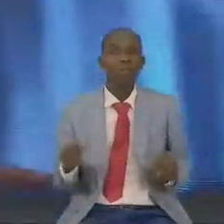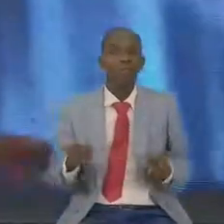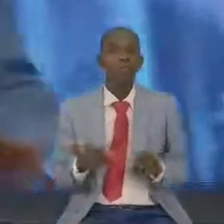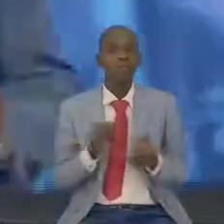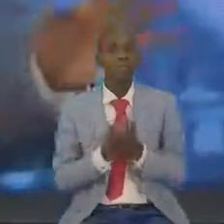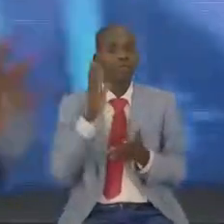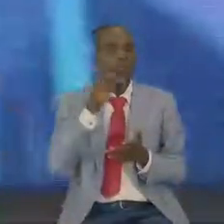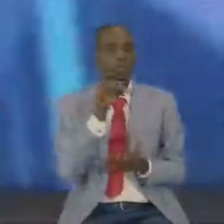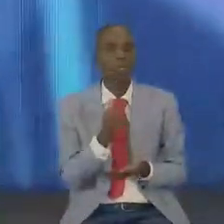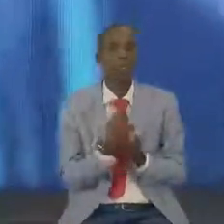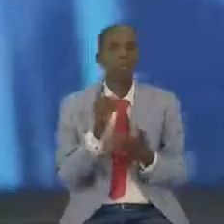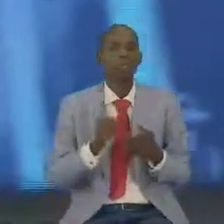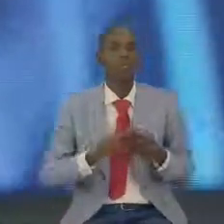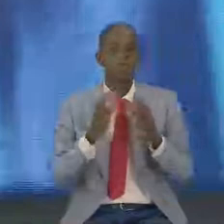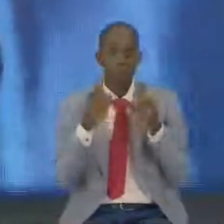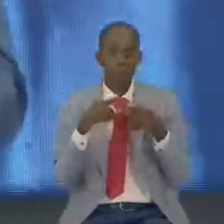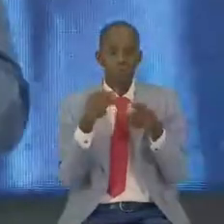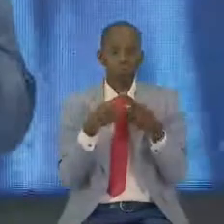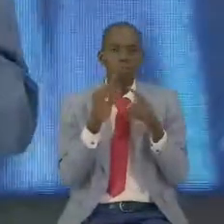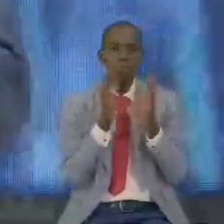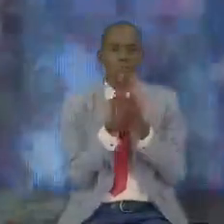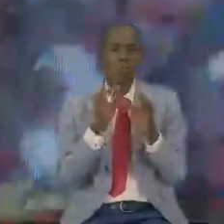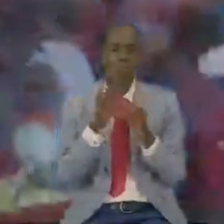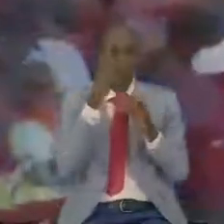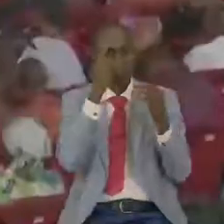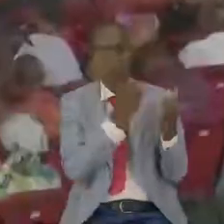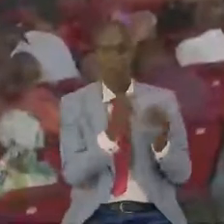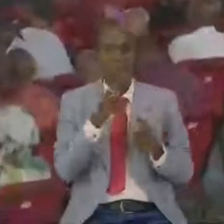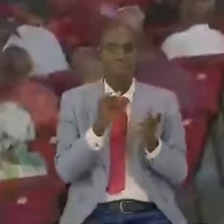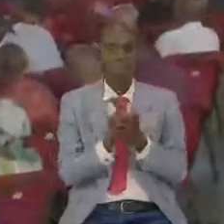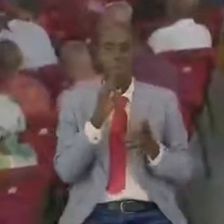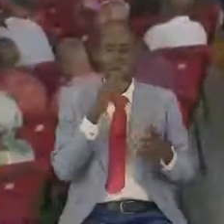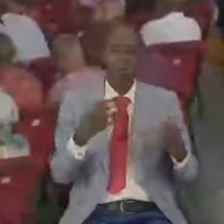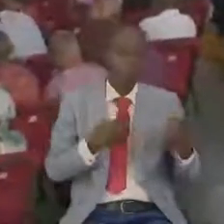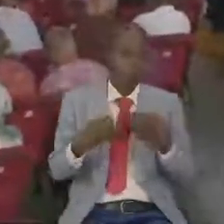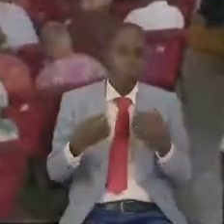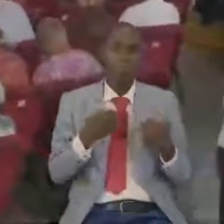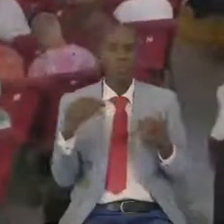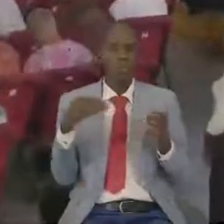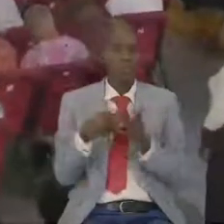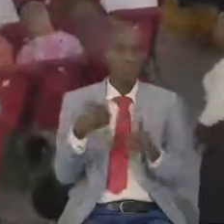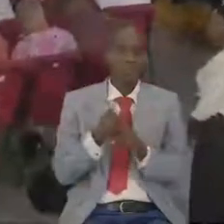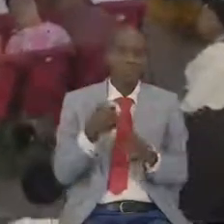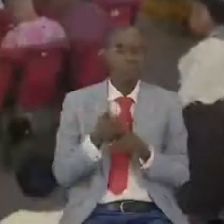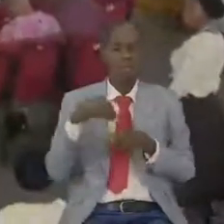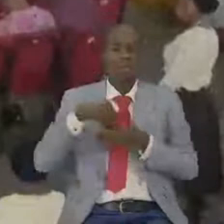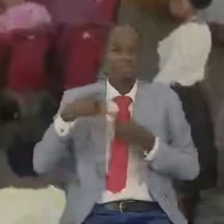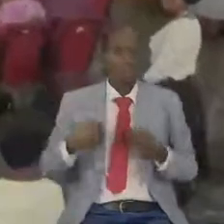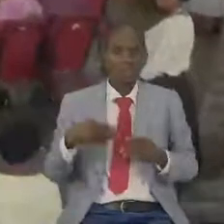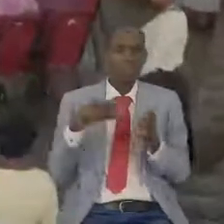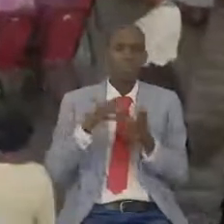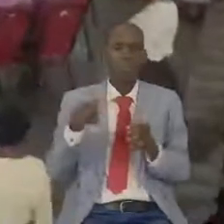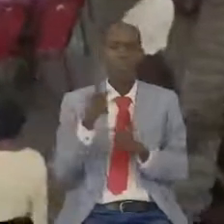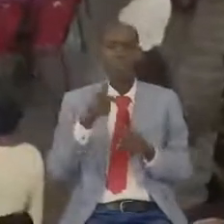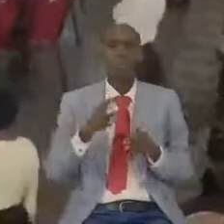ce n'est pas l'état de prière. Tout ce qui est en eux, ceux qui murmurent se plaignent, ils ne sont pas dans un état où ils